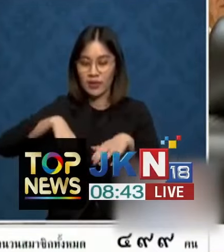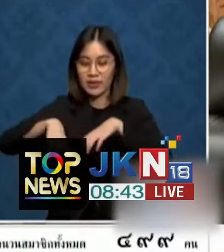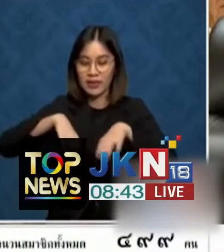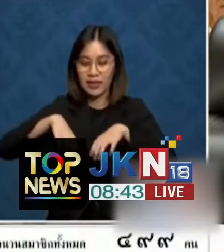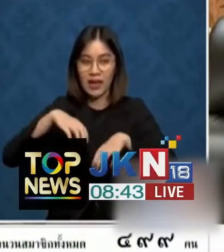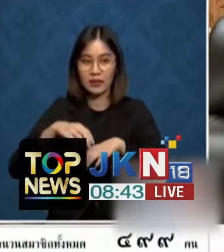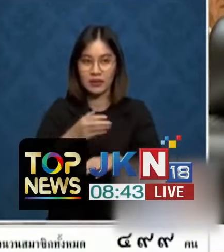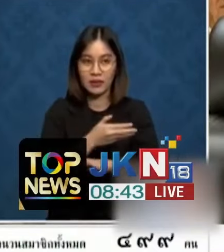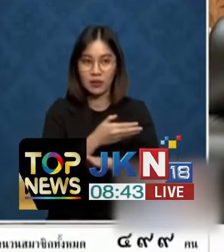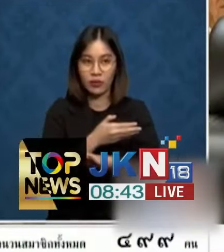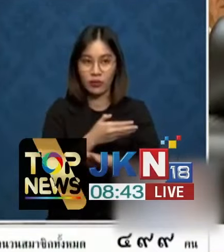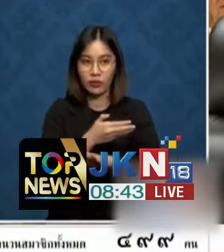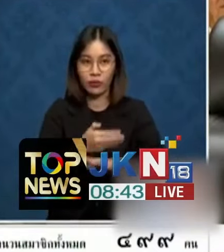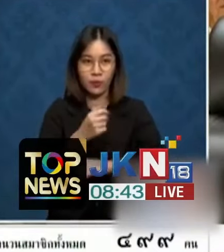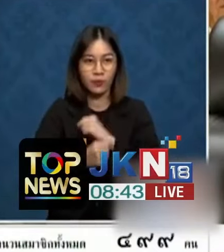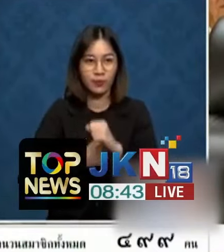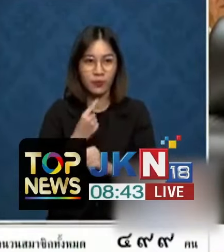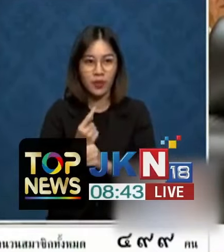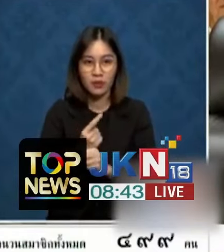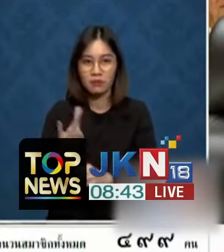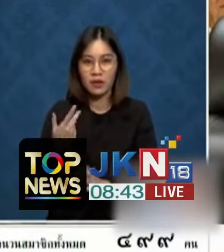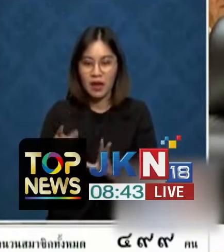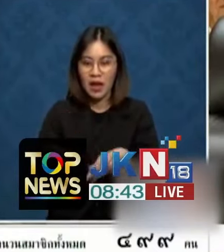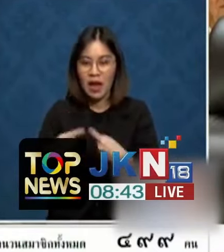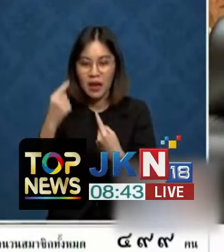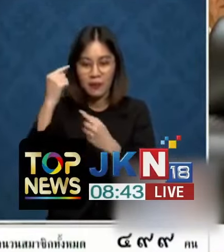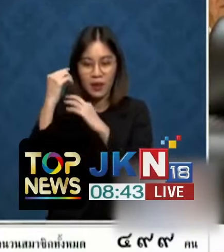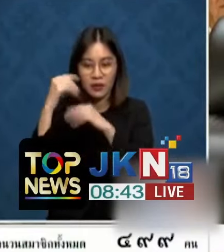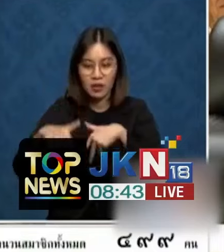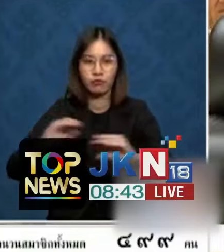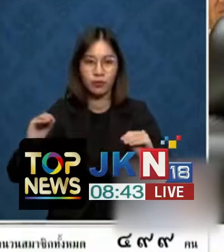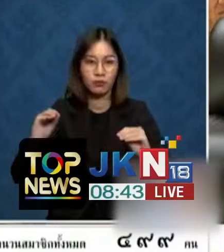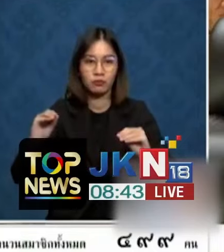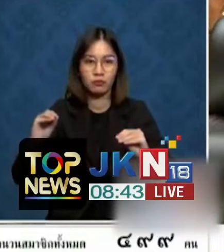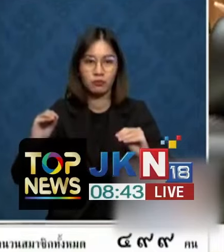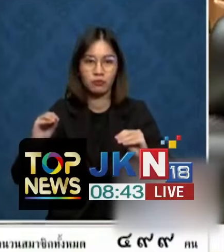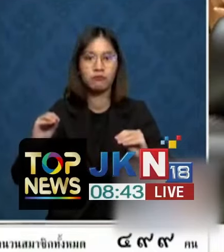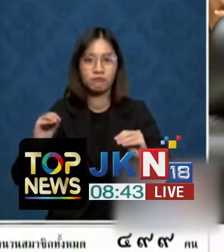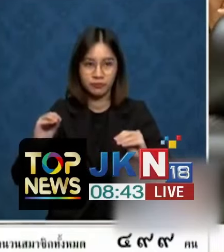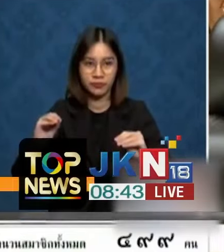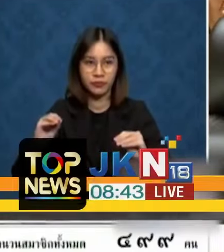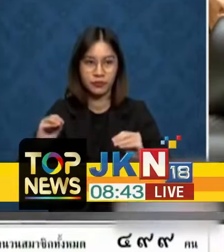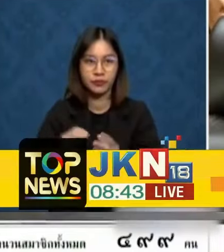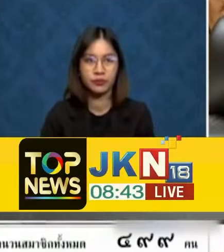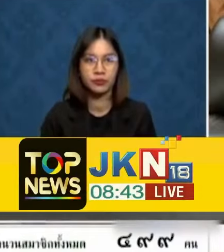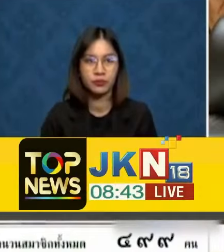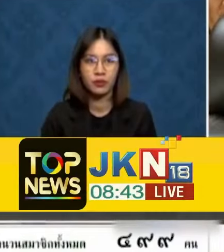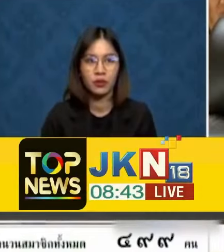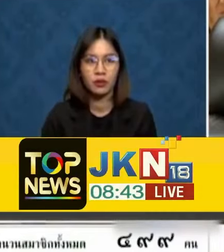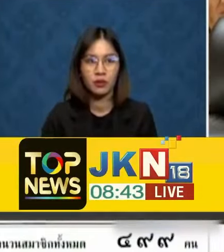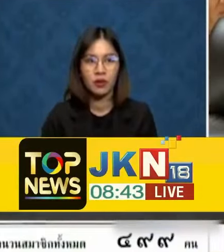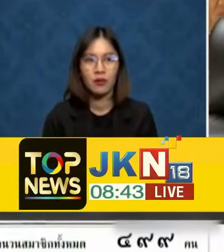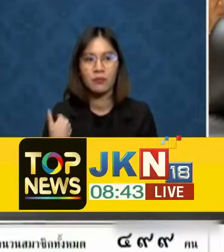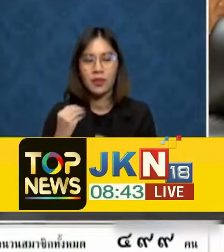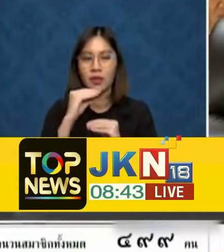เกือบปีเกือบไม่เหลืออะไรให้ประชาชนหวังได้อีกแล้วนอกจากน้ำข้าวต้มชื่อดิจิต